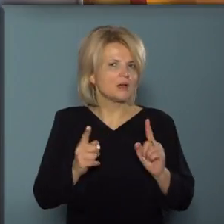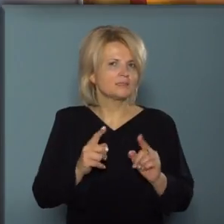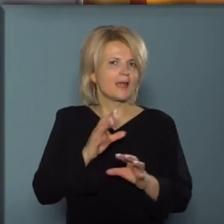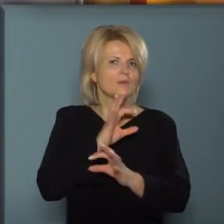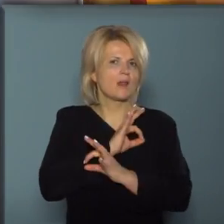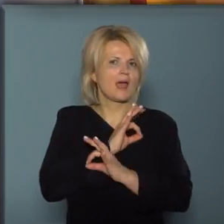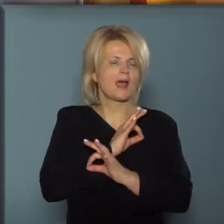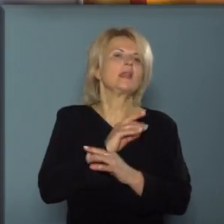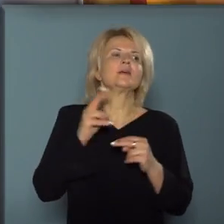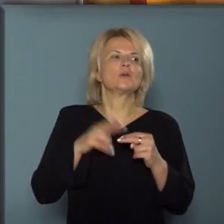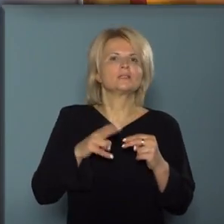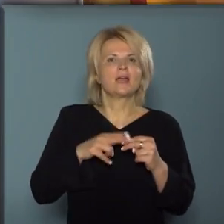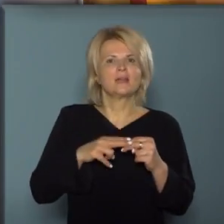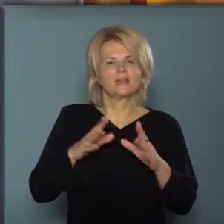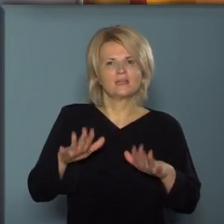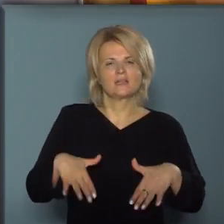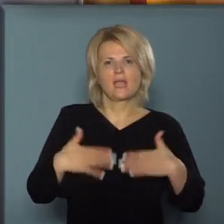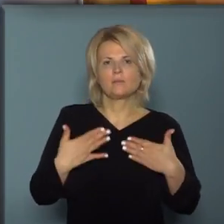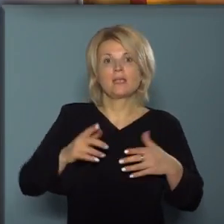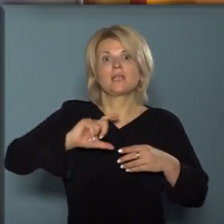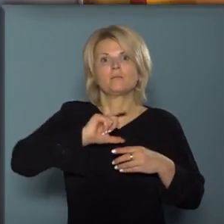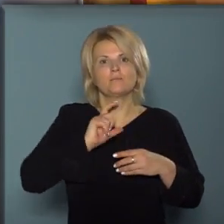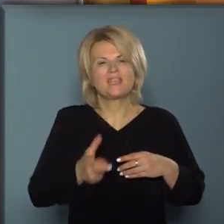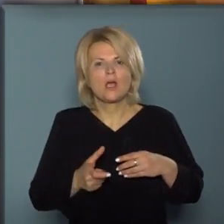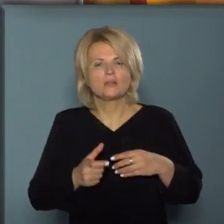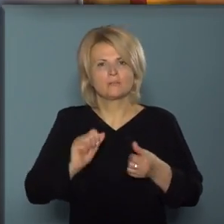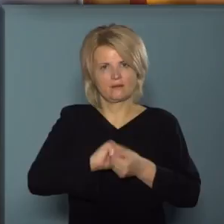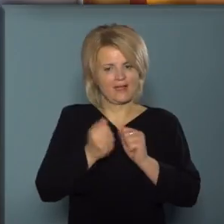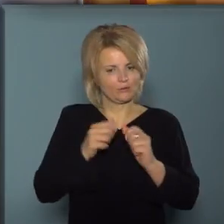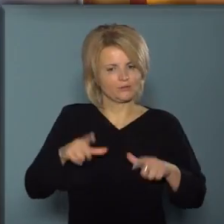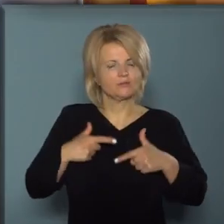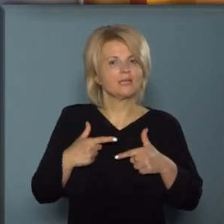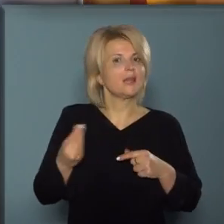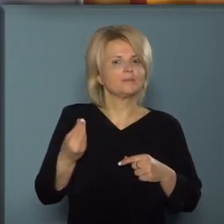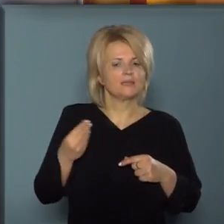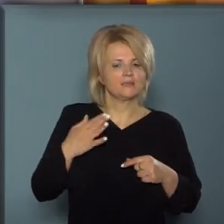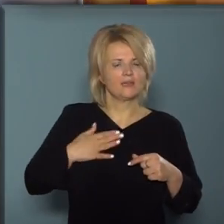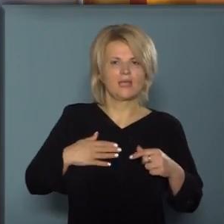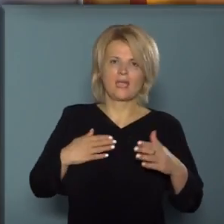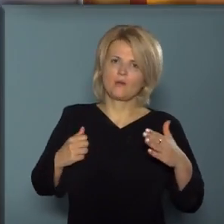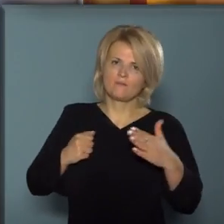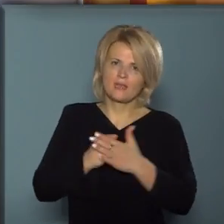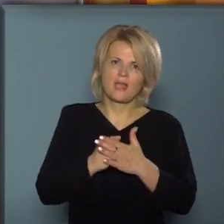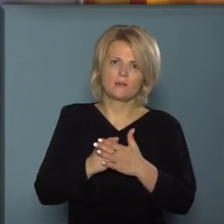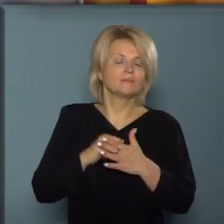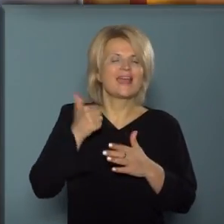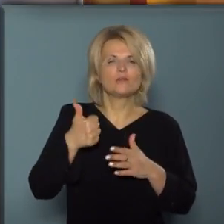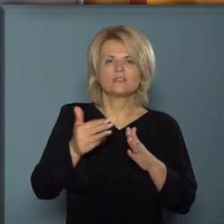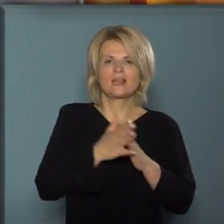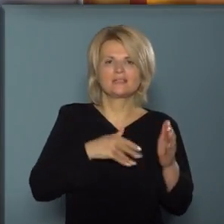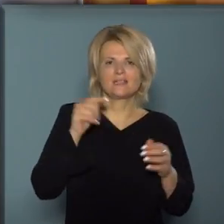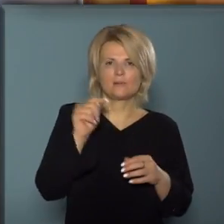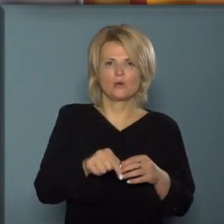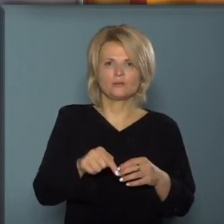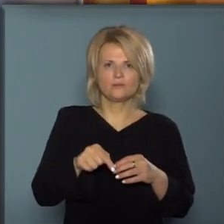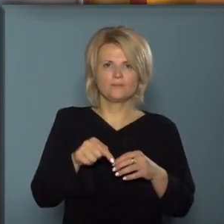élmény kellett, hogy legyen, vagy valamilyen nagyon sokkos dolog, ami ebből kibillentett. Uh-huh. Az mi volt? Nekem a végállomás. Tehát először